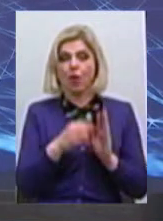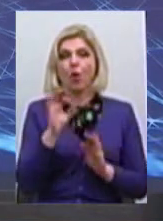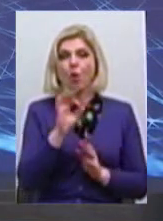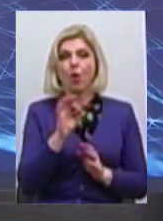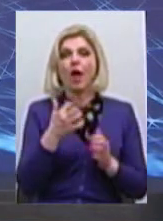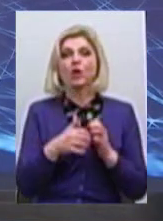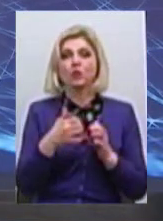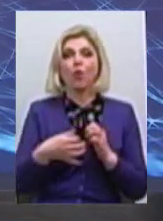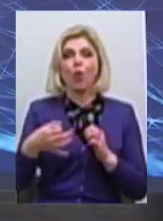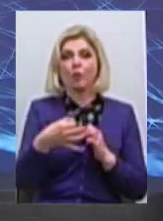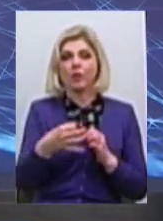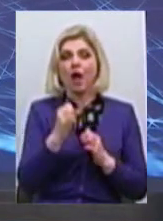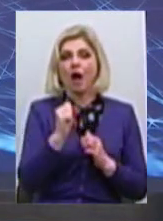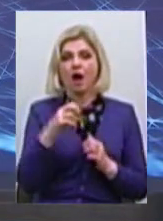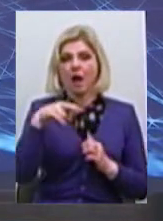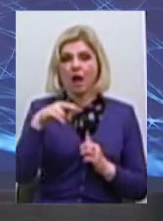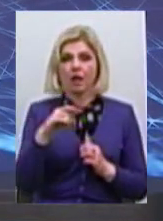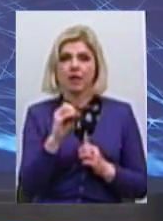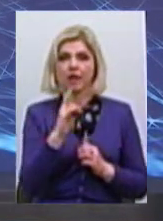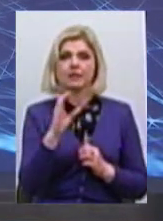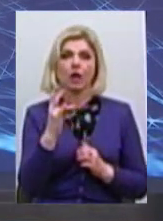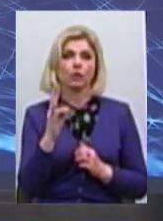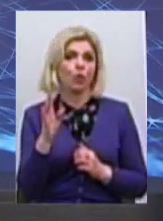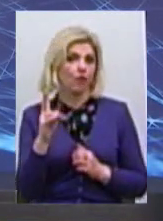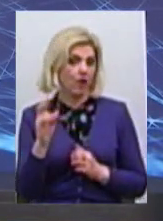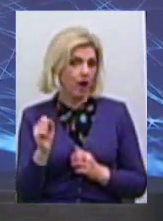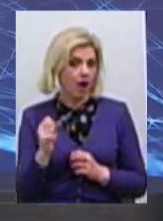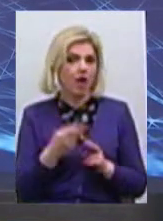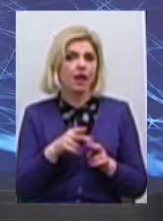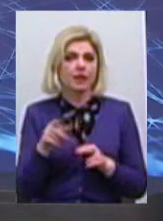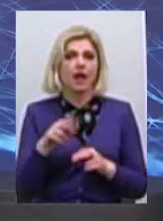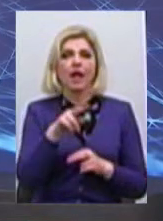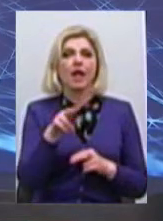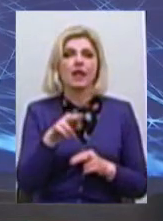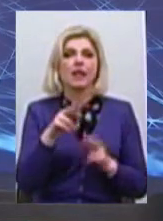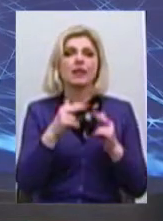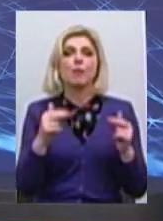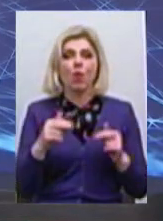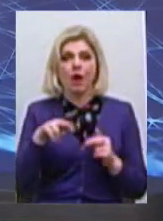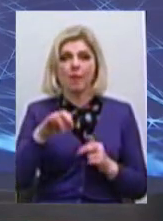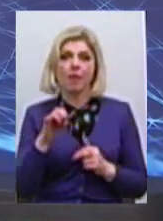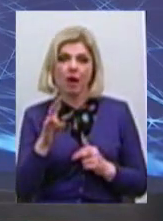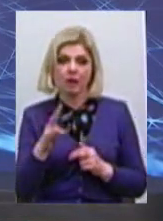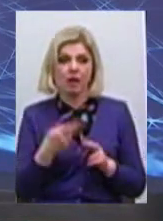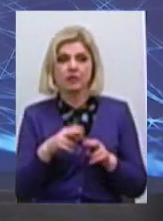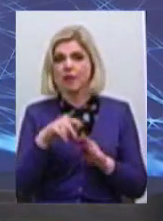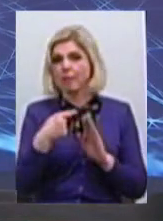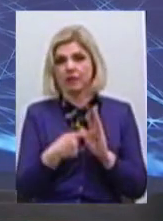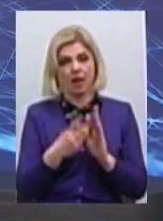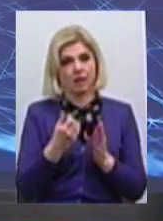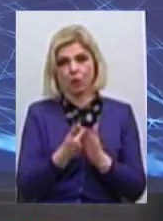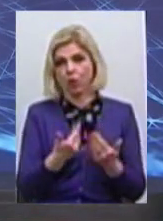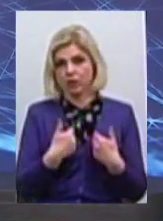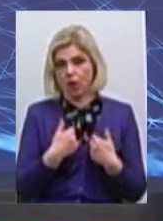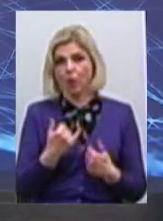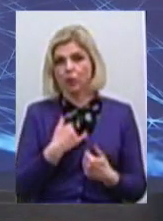області, наскільки я розумію, це Дніпровський лиман, то це питання не до нас. У нас зона контролю